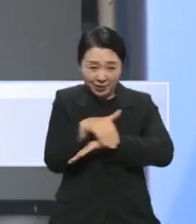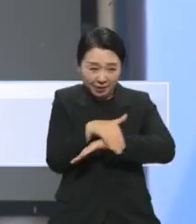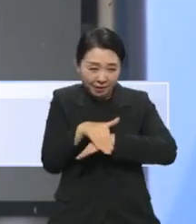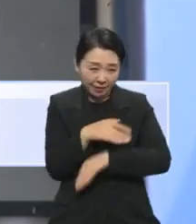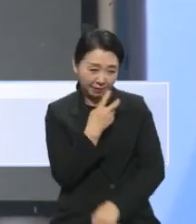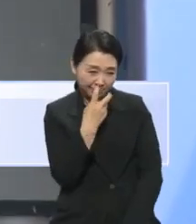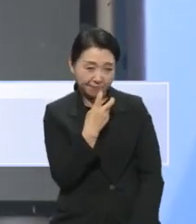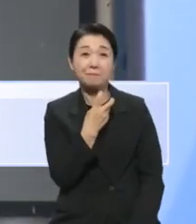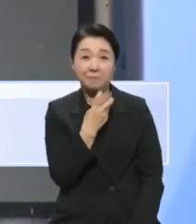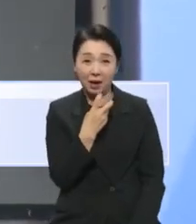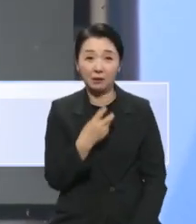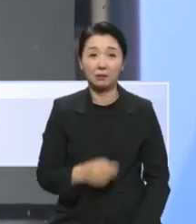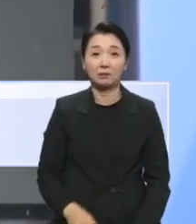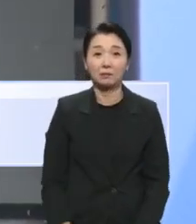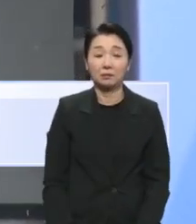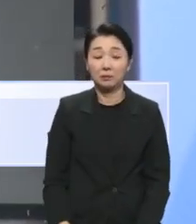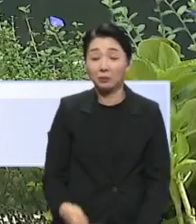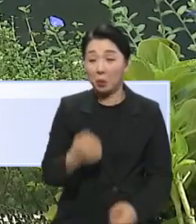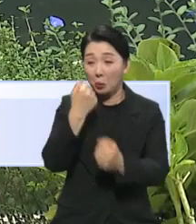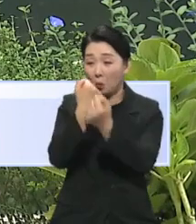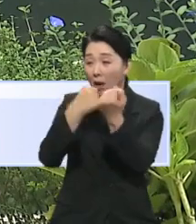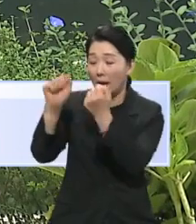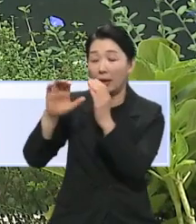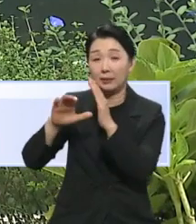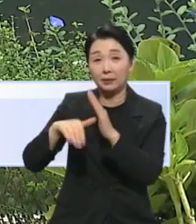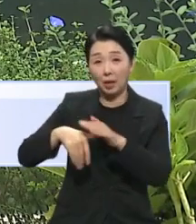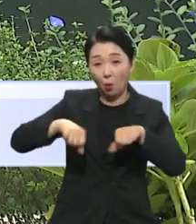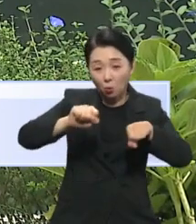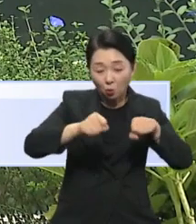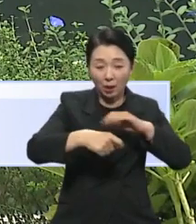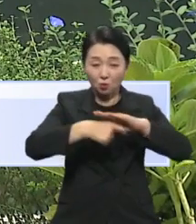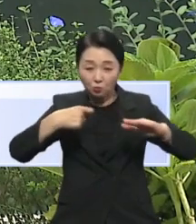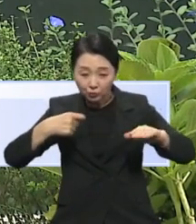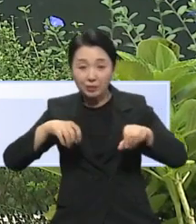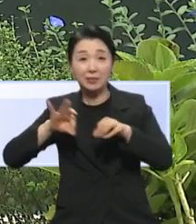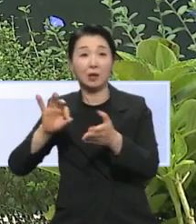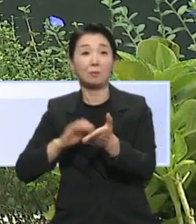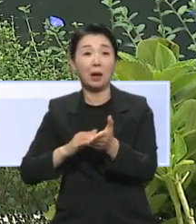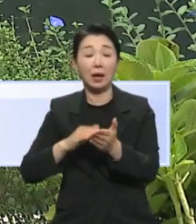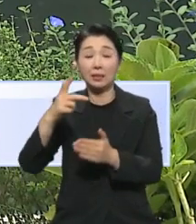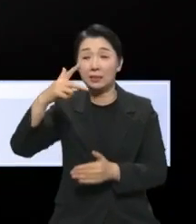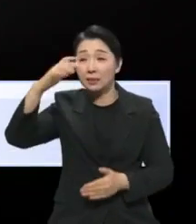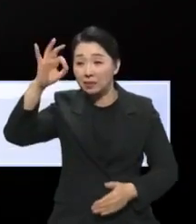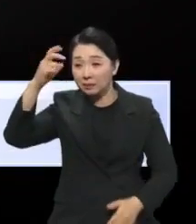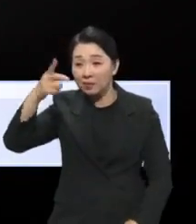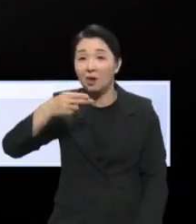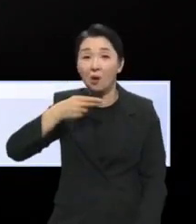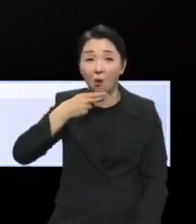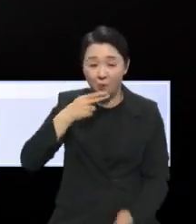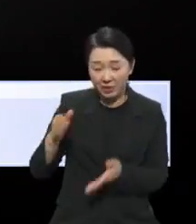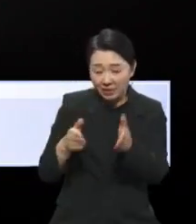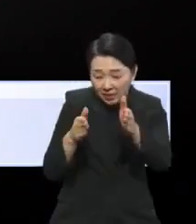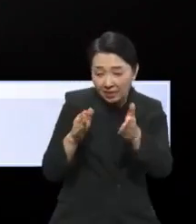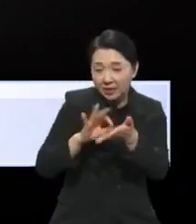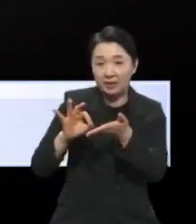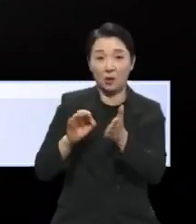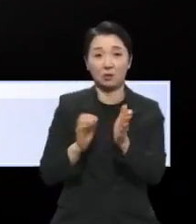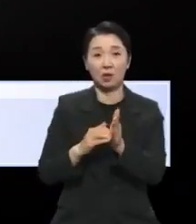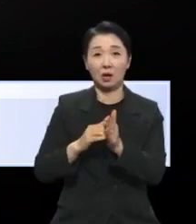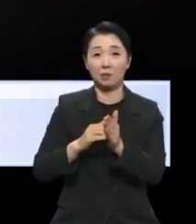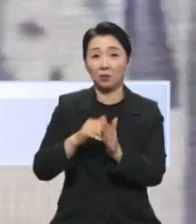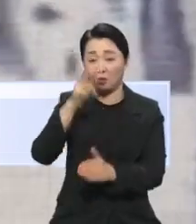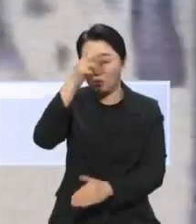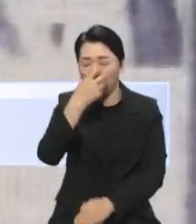짠 걸로 보입니다. 도주할 때 훔친 오토바이를 썼고 CCTV가 없는 길도 이용하면서 경찰